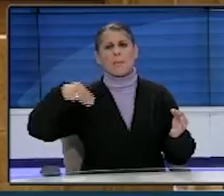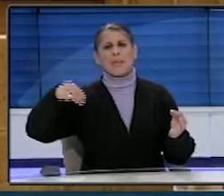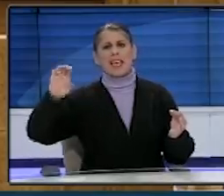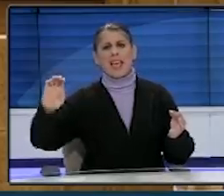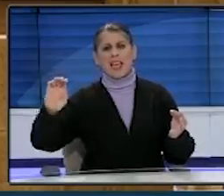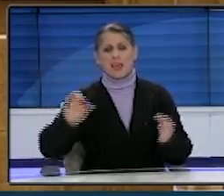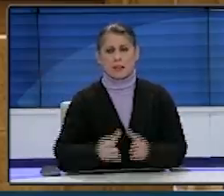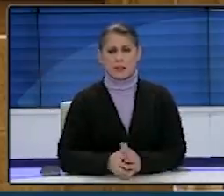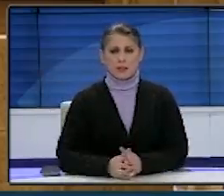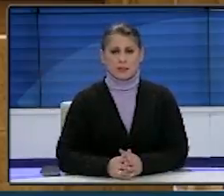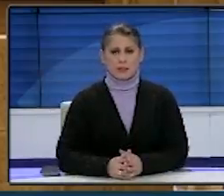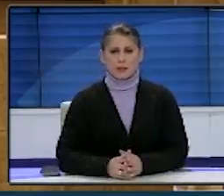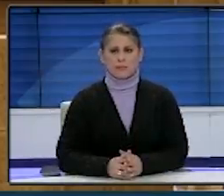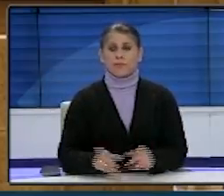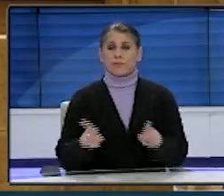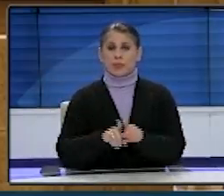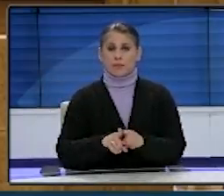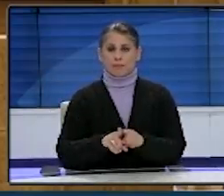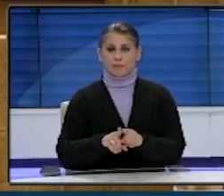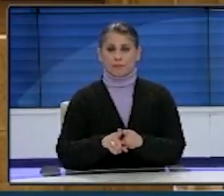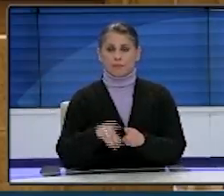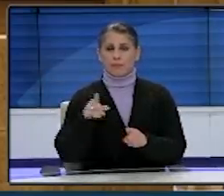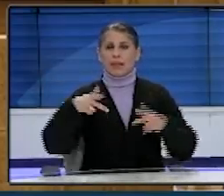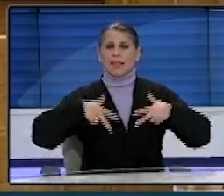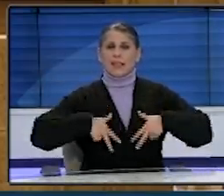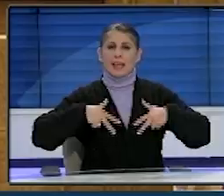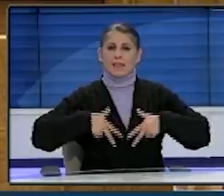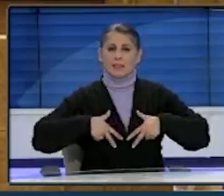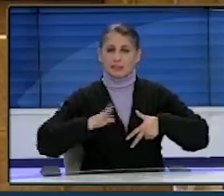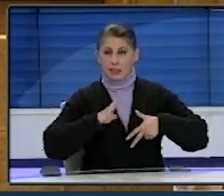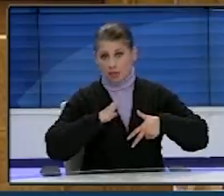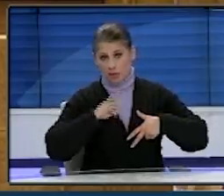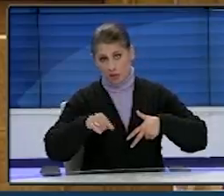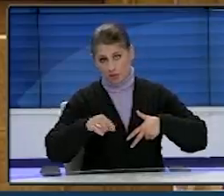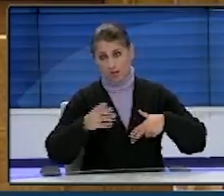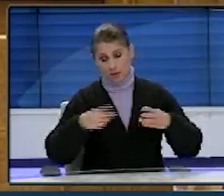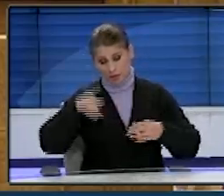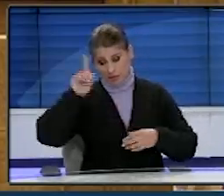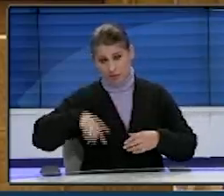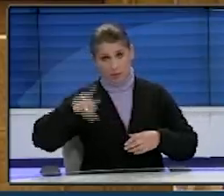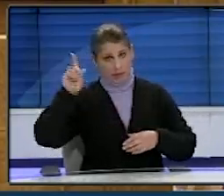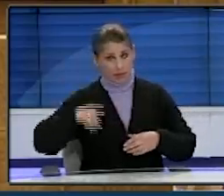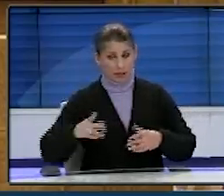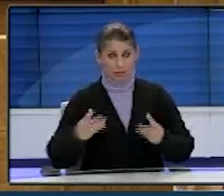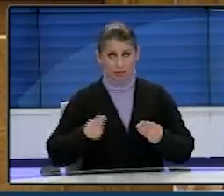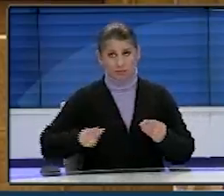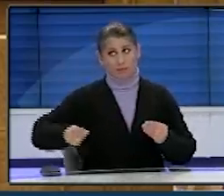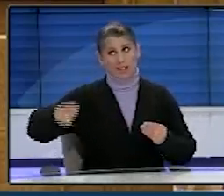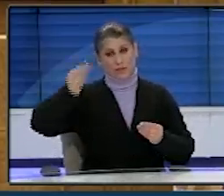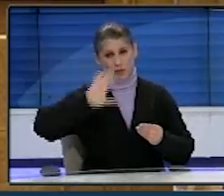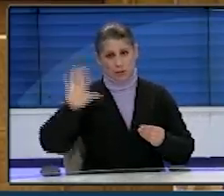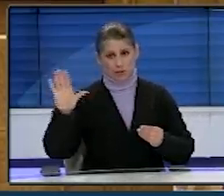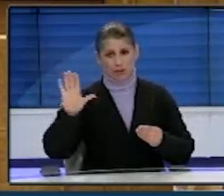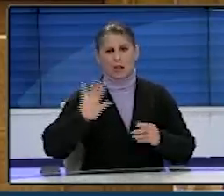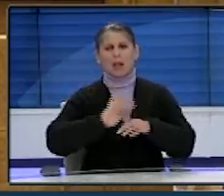ενημέρωσης, μαζί με διάφορους ινστρούκτορες κυβερνητικούς, το έχουν παρακάνει αυτές τις μέρες τις τελευταίες.